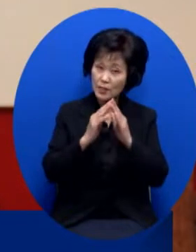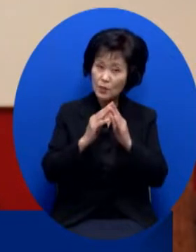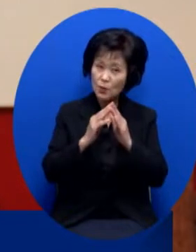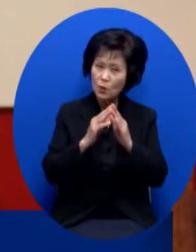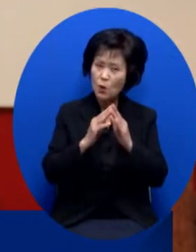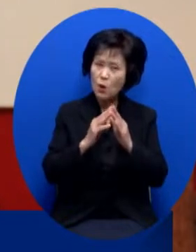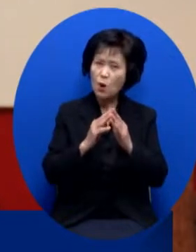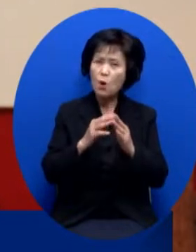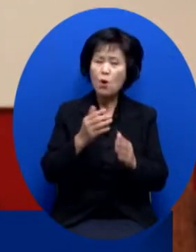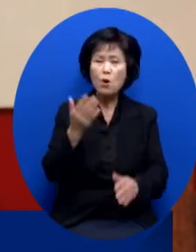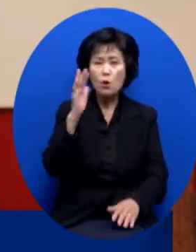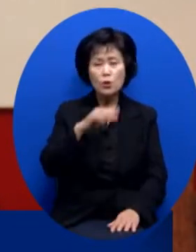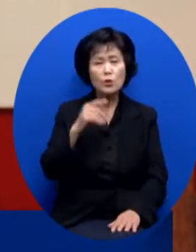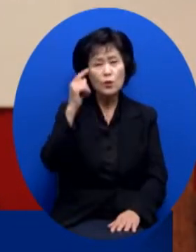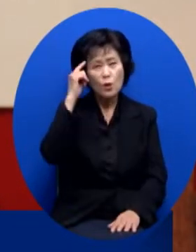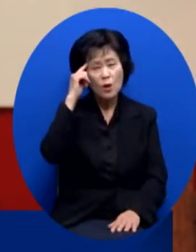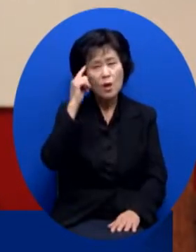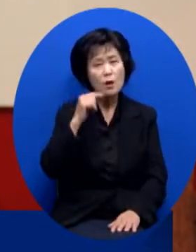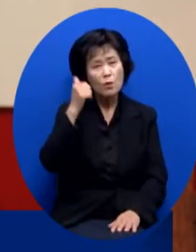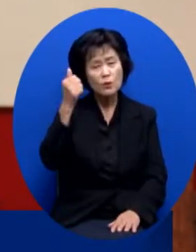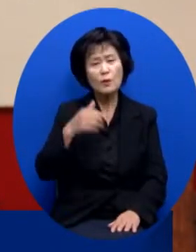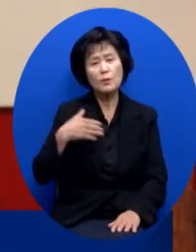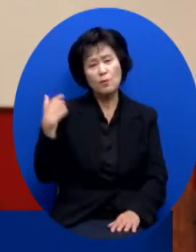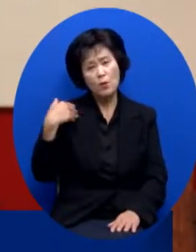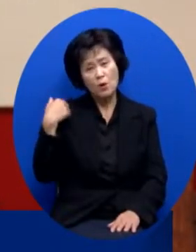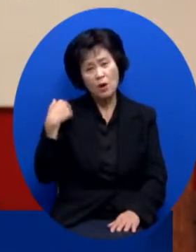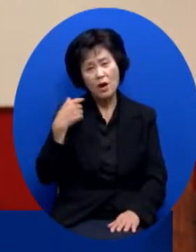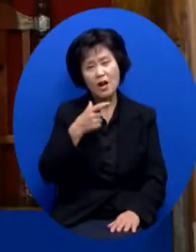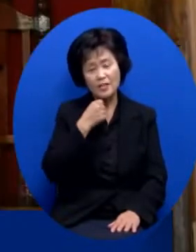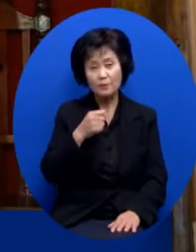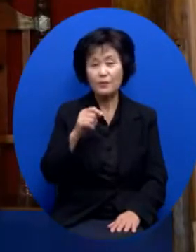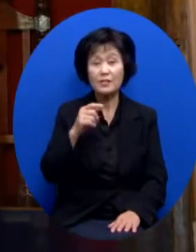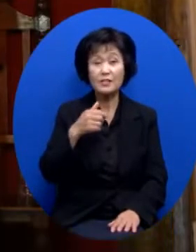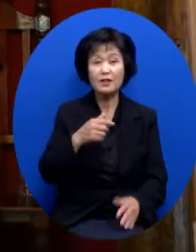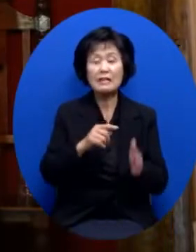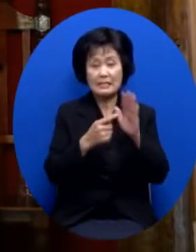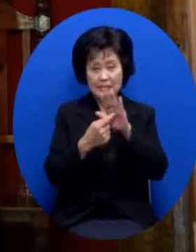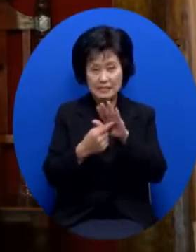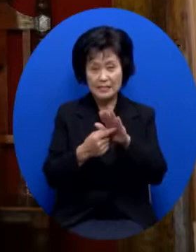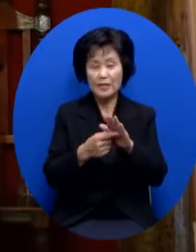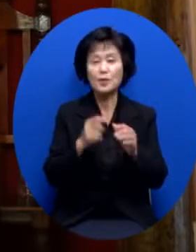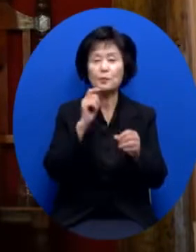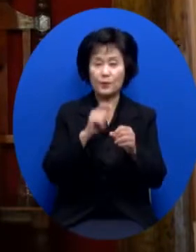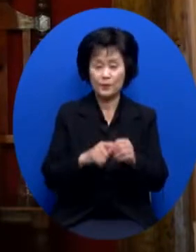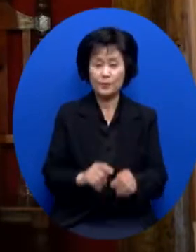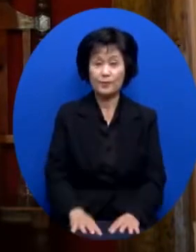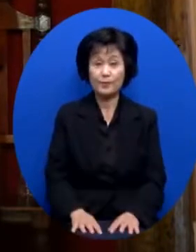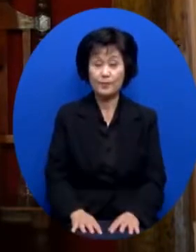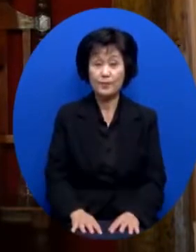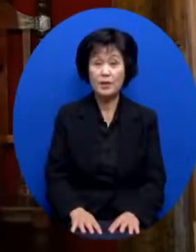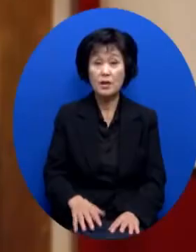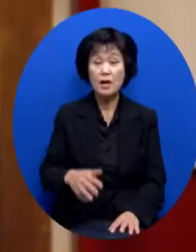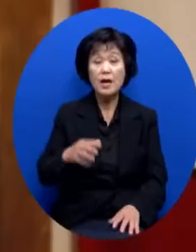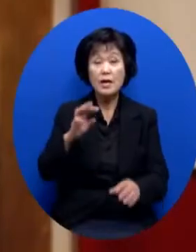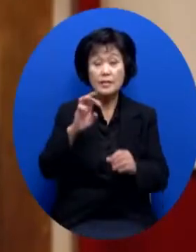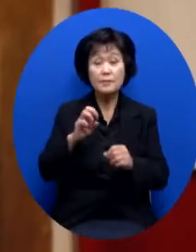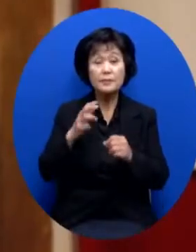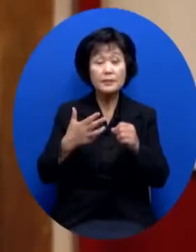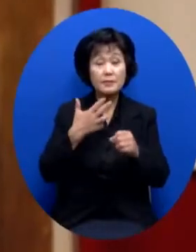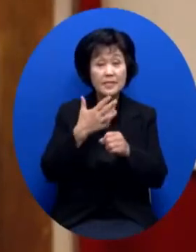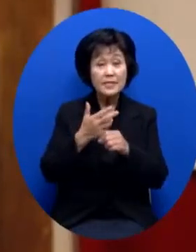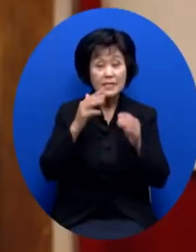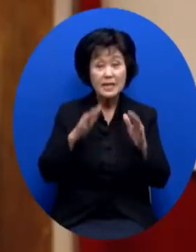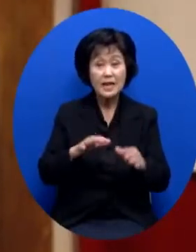모를까? 부랴부랴 이 어른을 살려내야 되겠다. 제8회 이자익 목회자상은 37년간